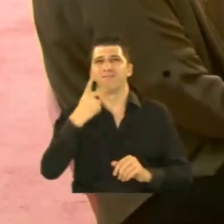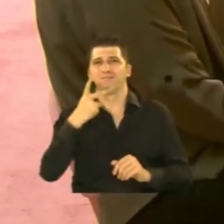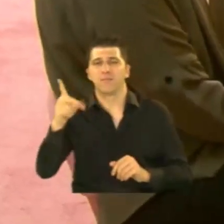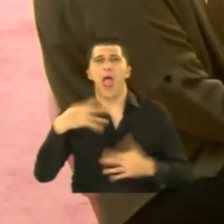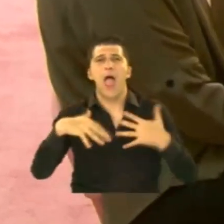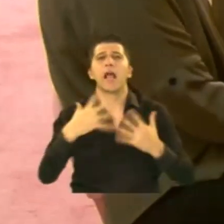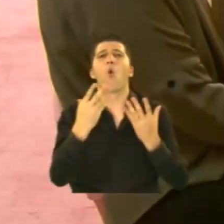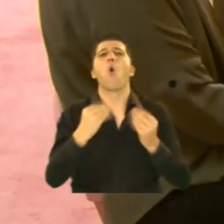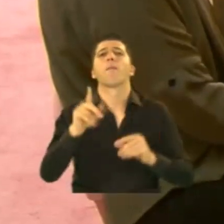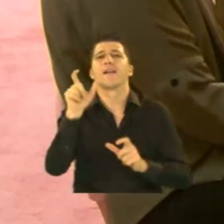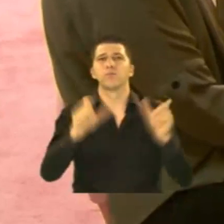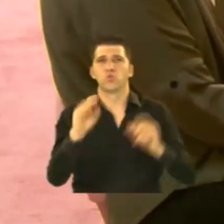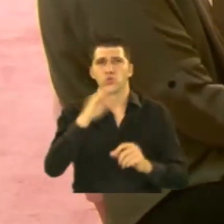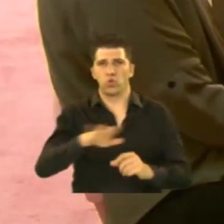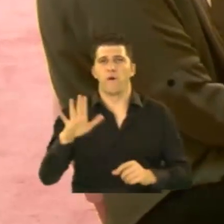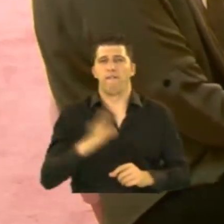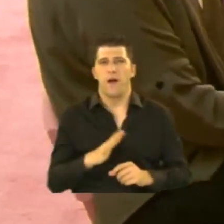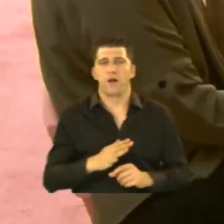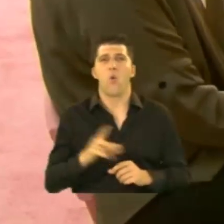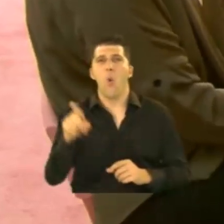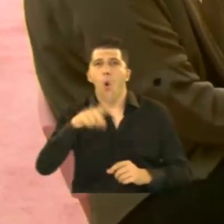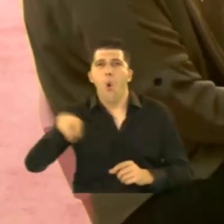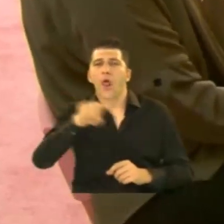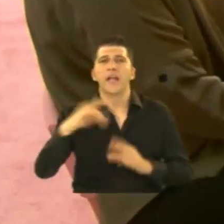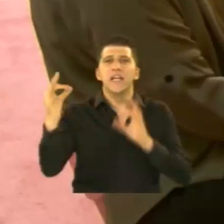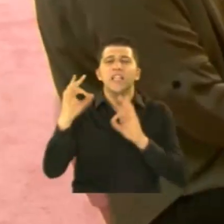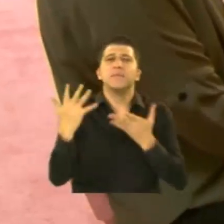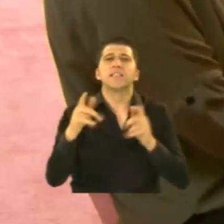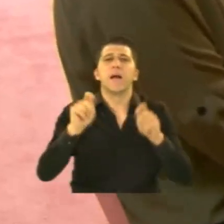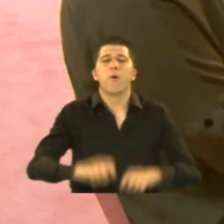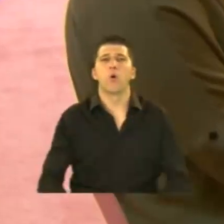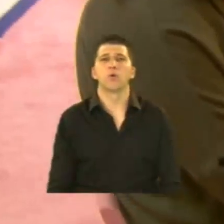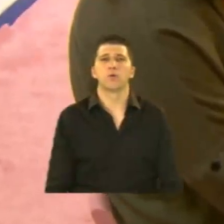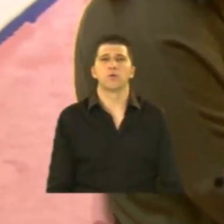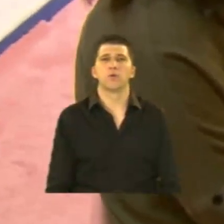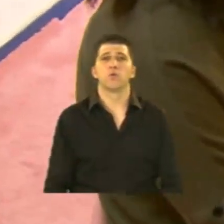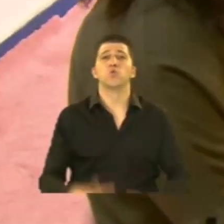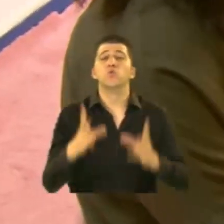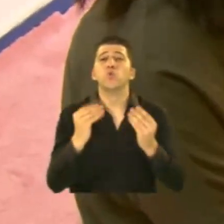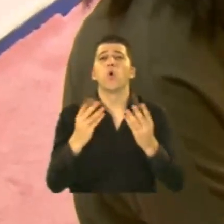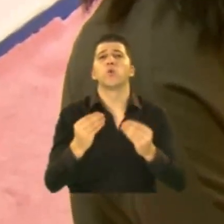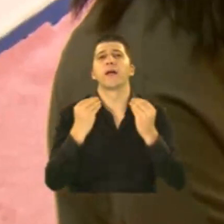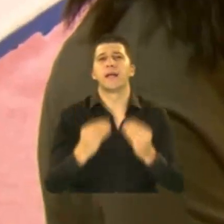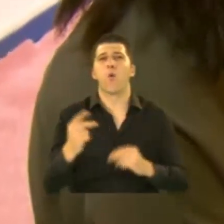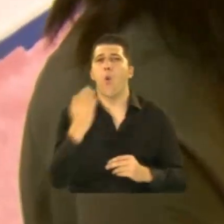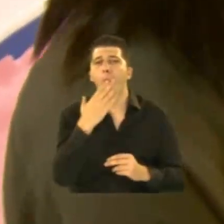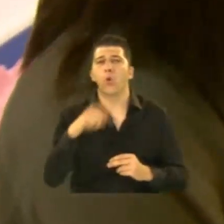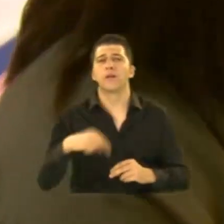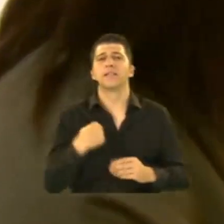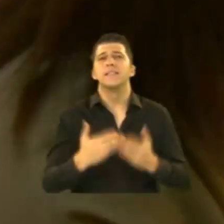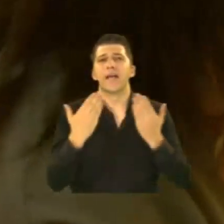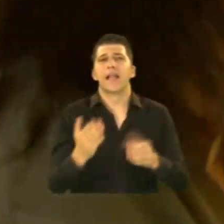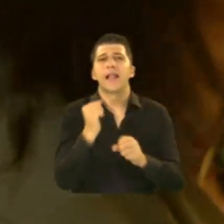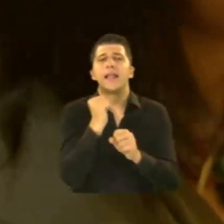olmayan, engelli olmayan çocuklarımız da var. Evet. Onlarla iletişimimiz. Çok çok iyi.